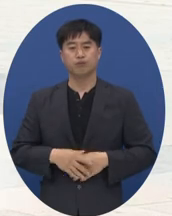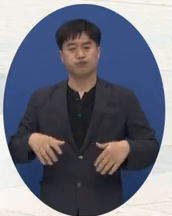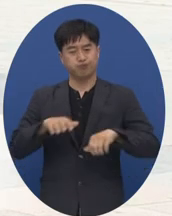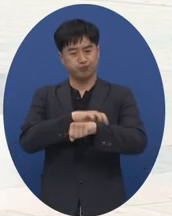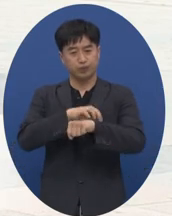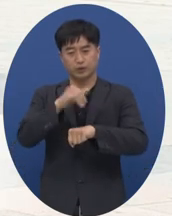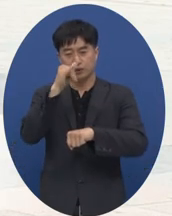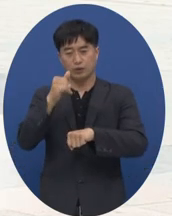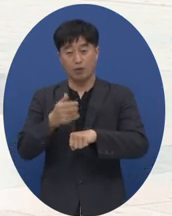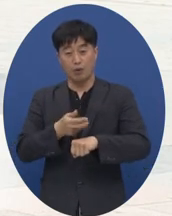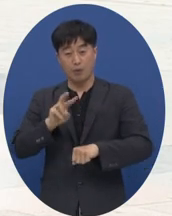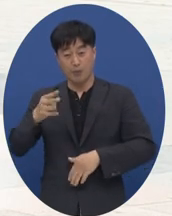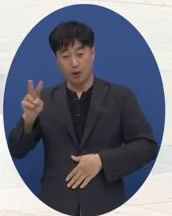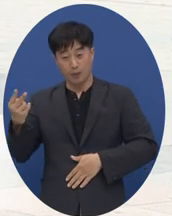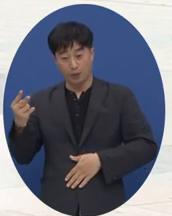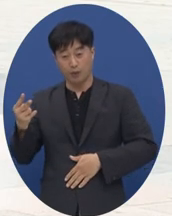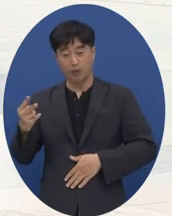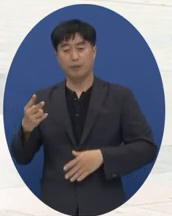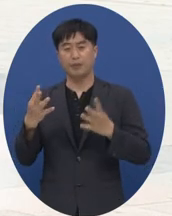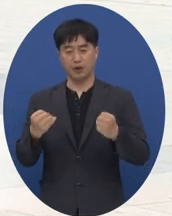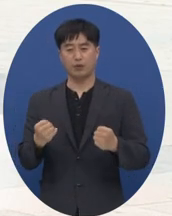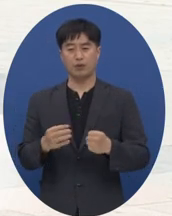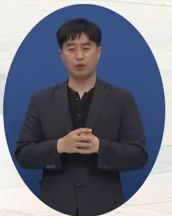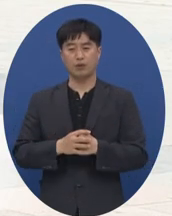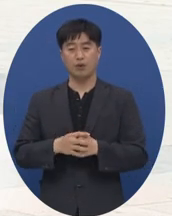불편하죠. 갈아타기도 많이 갈아타야 되고